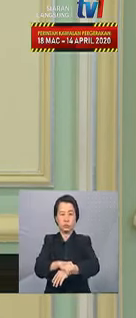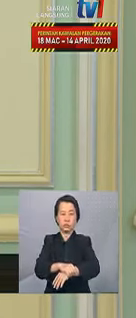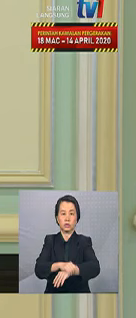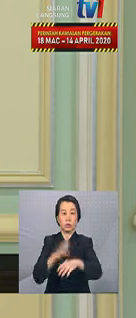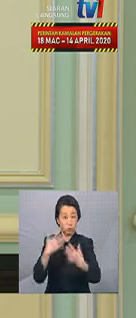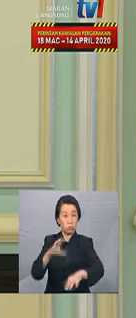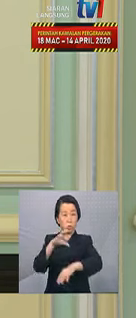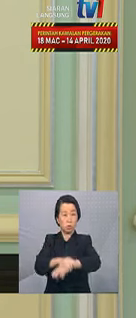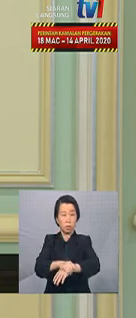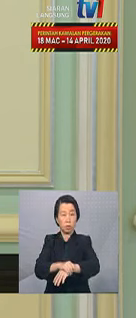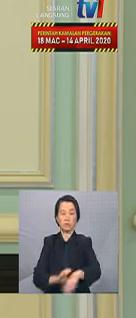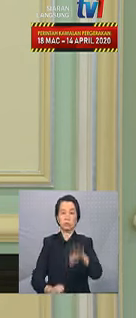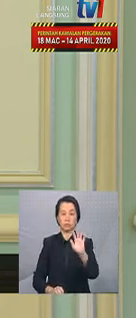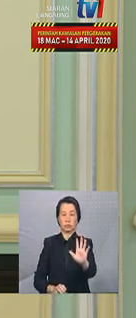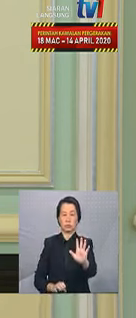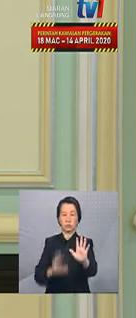seramai